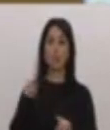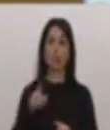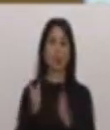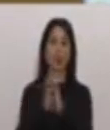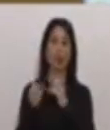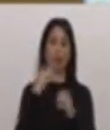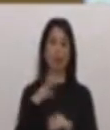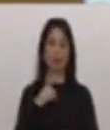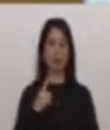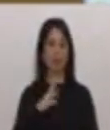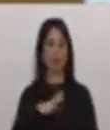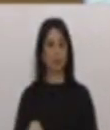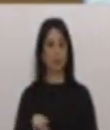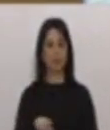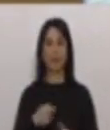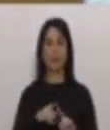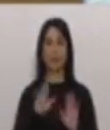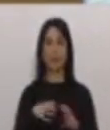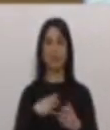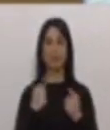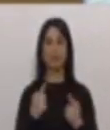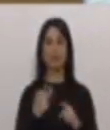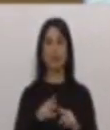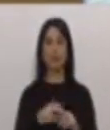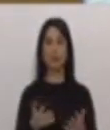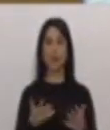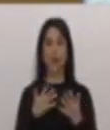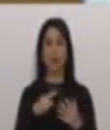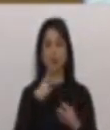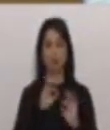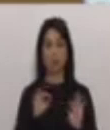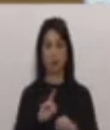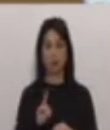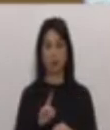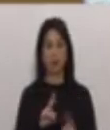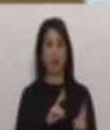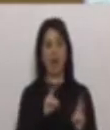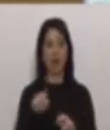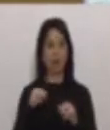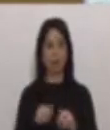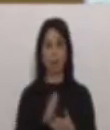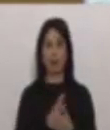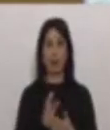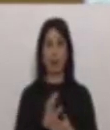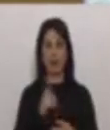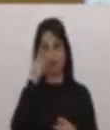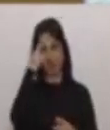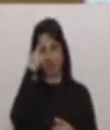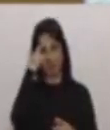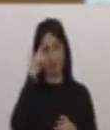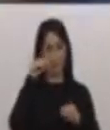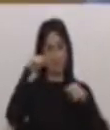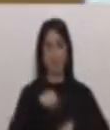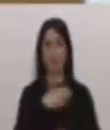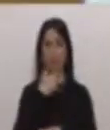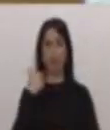დაელოდნენ. მაგრამ ახლა უფრო მნიშვნელოვანია იმის მკაფიოდ აღნიშნა, რომ არავის აქვს უფლება, არც ლოგიკური, არც მორალური,